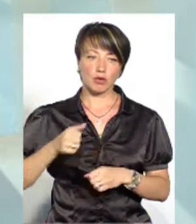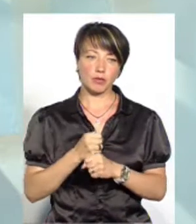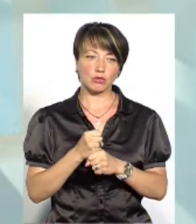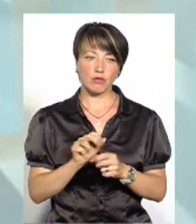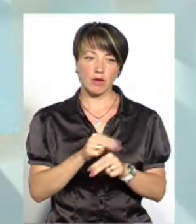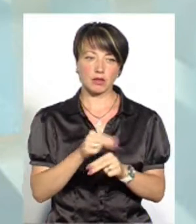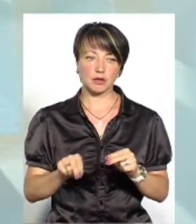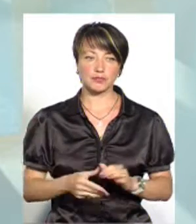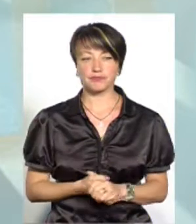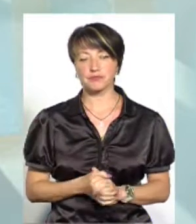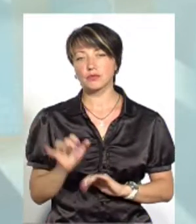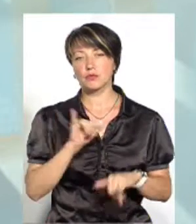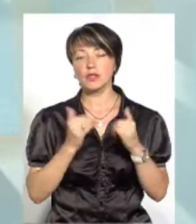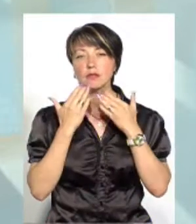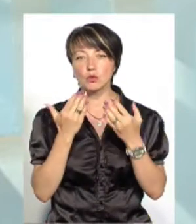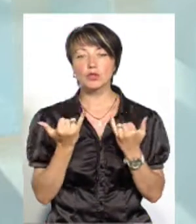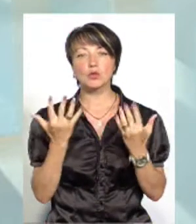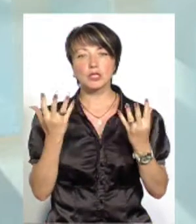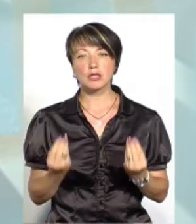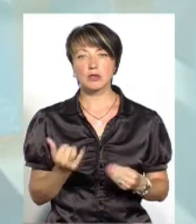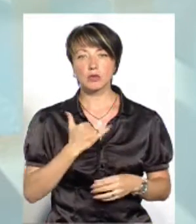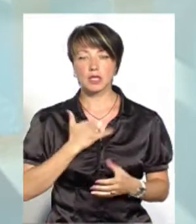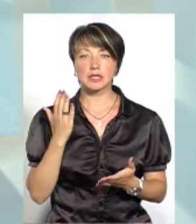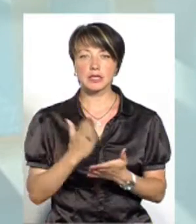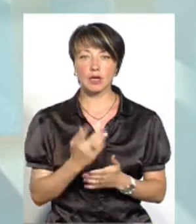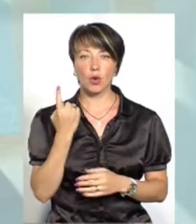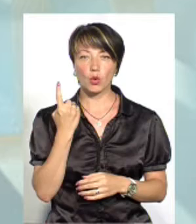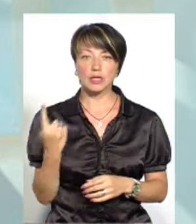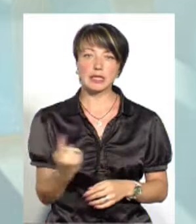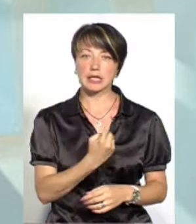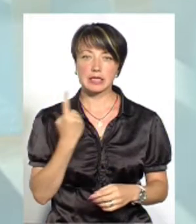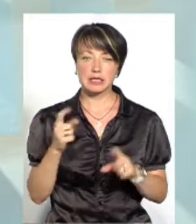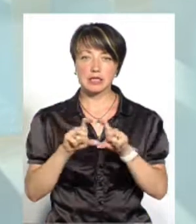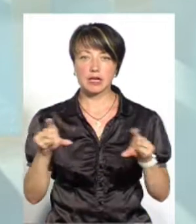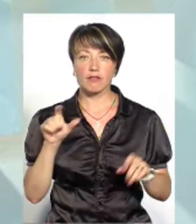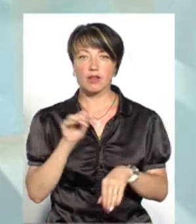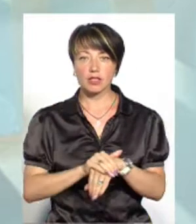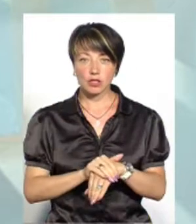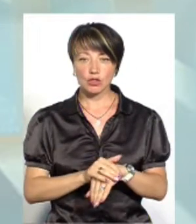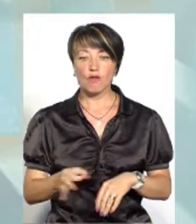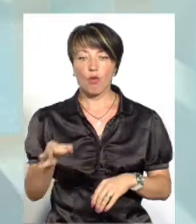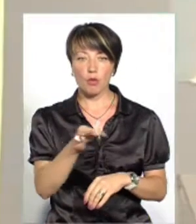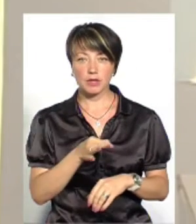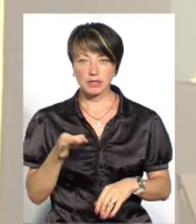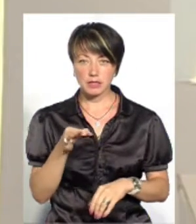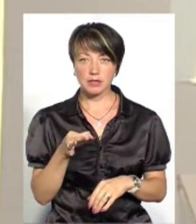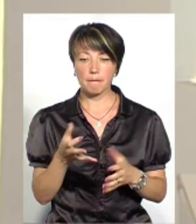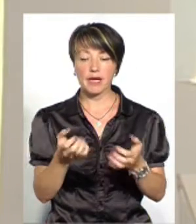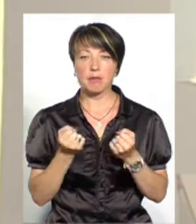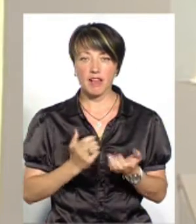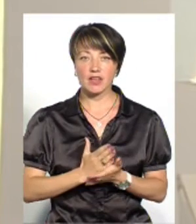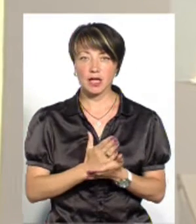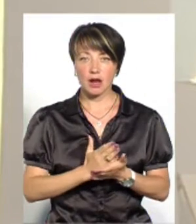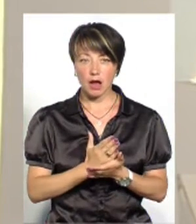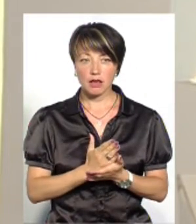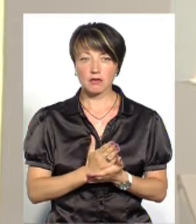працювати. Куди звернутися? Ну, на сьогодні в нас є один єдиний заклад фактично в області, який приймає